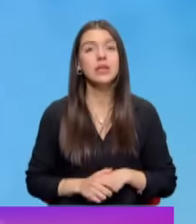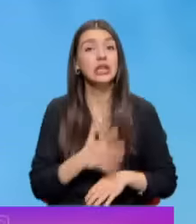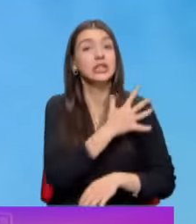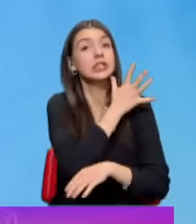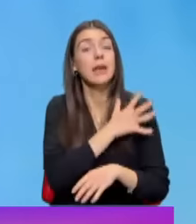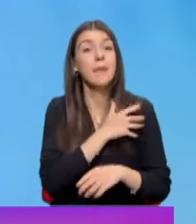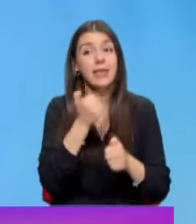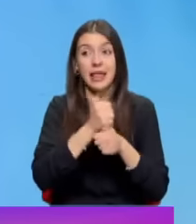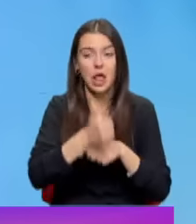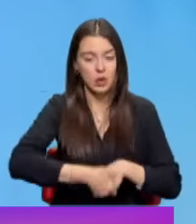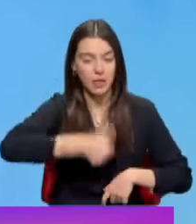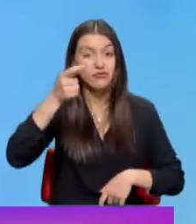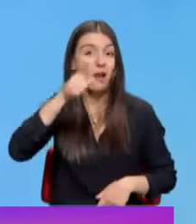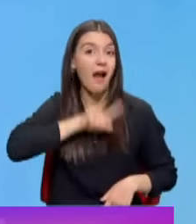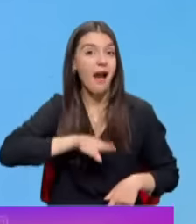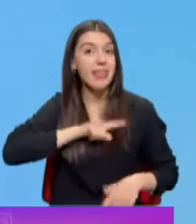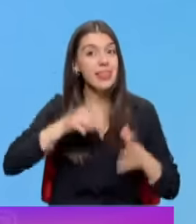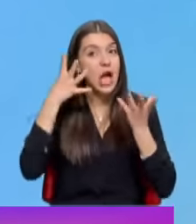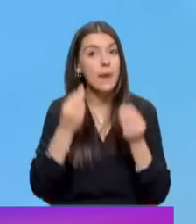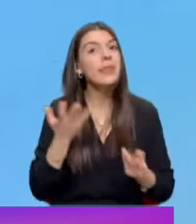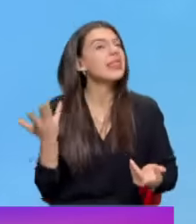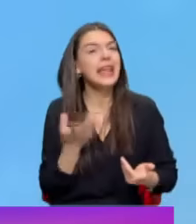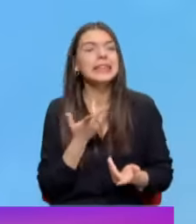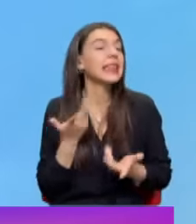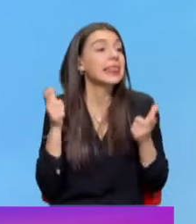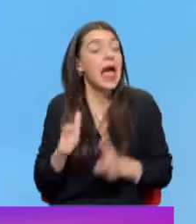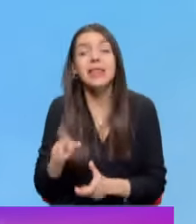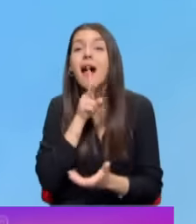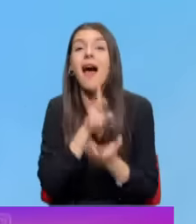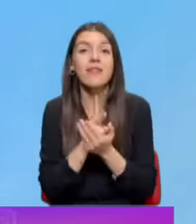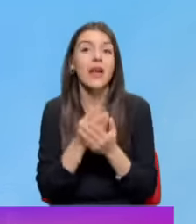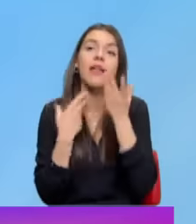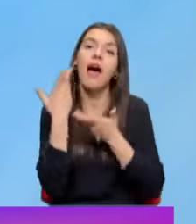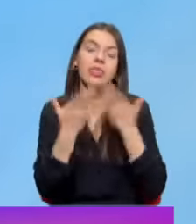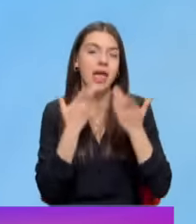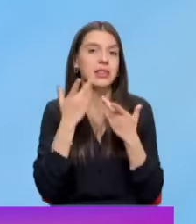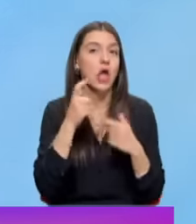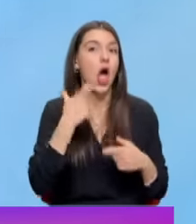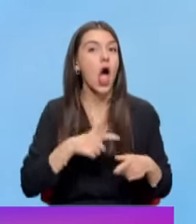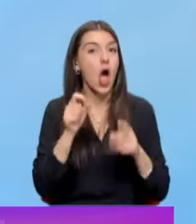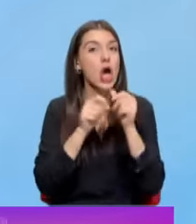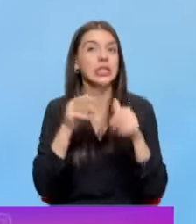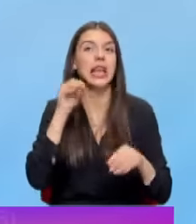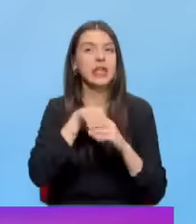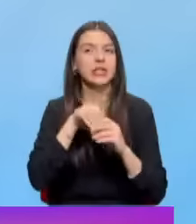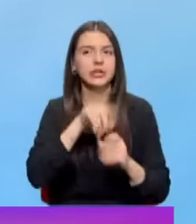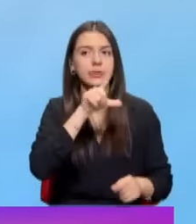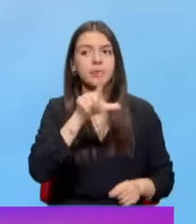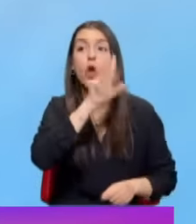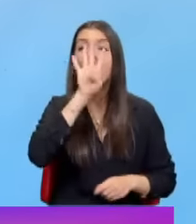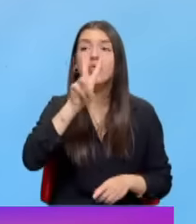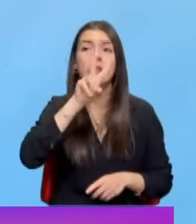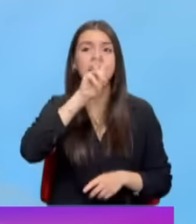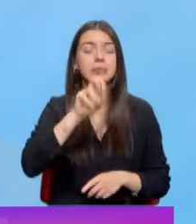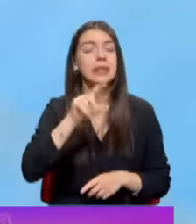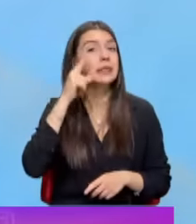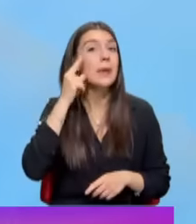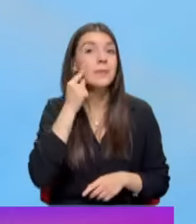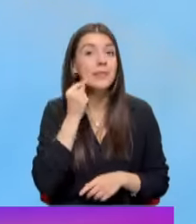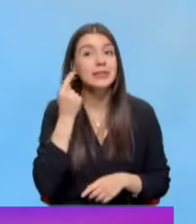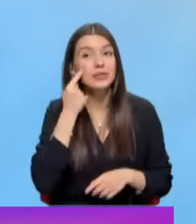Genel Başkanlığına aday olmaya nasıl ve nerede karar verdiğini anlattı deniyor Özel için. 14-28 Mayıs'tan çok